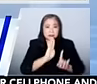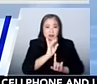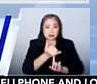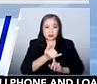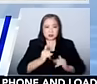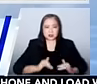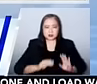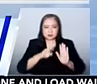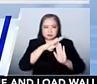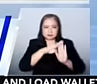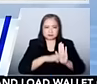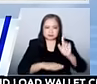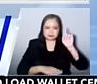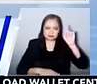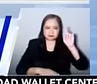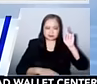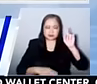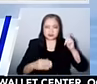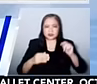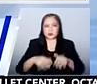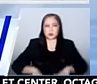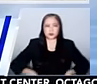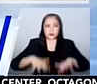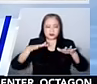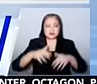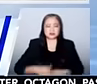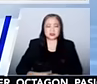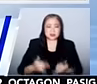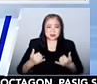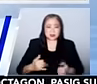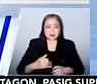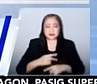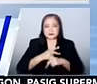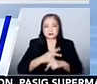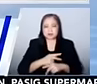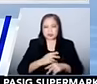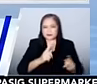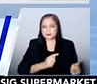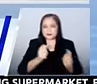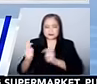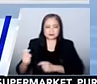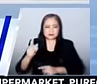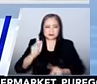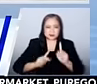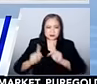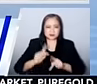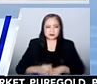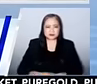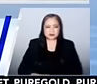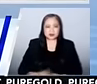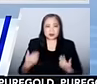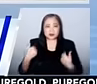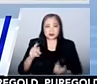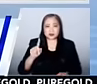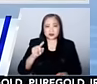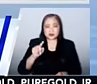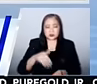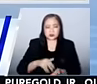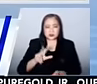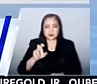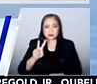River nagpatupad na ng preemptive evacuation sa ilang binahang Barangay mahigit 1 t indibidwal ang